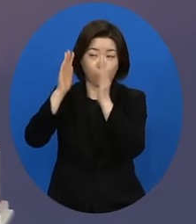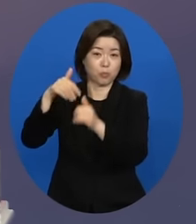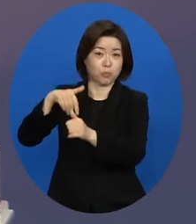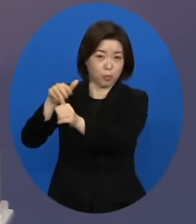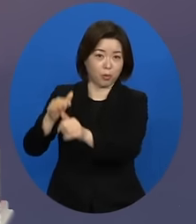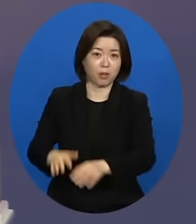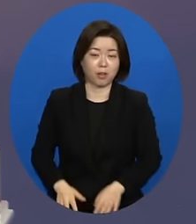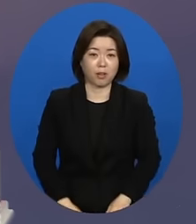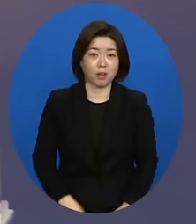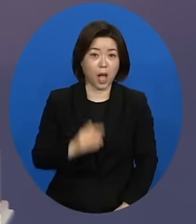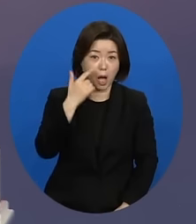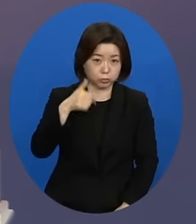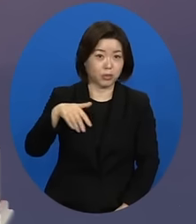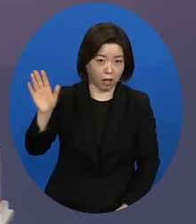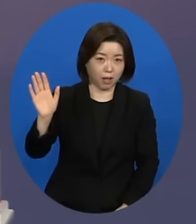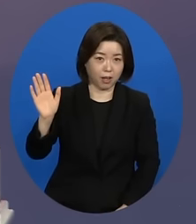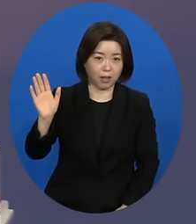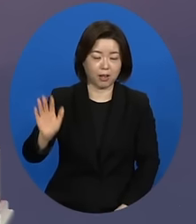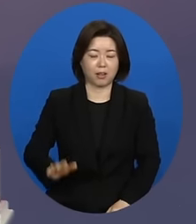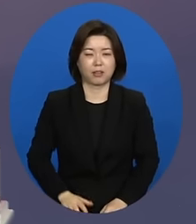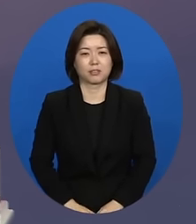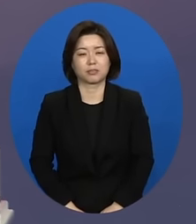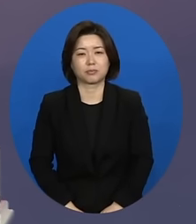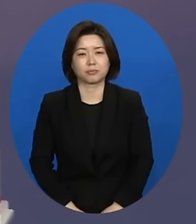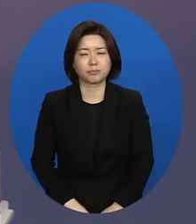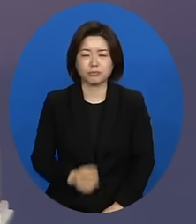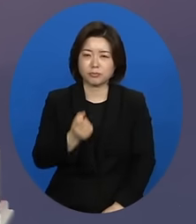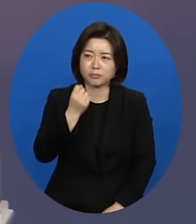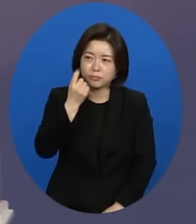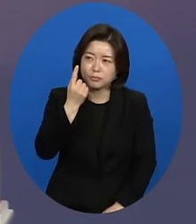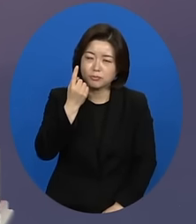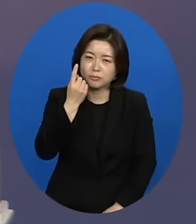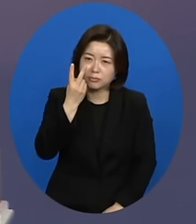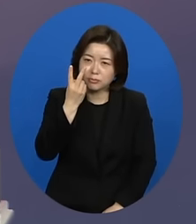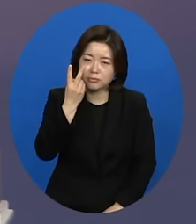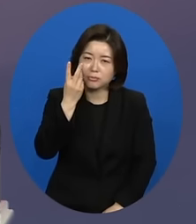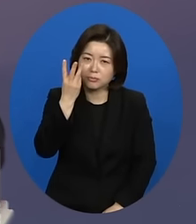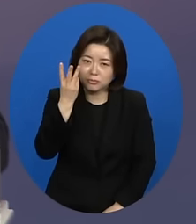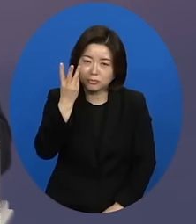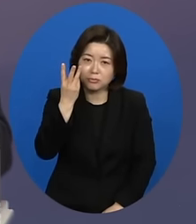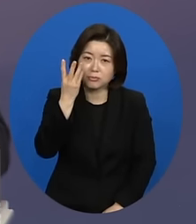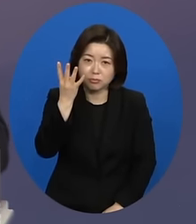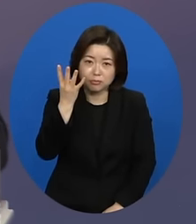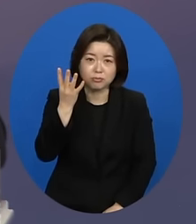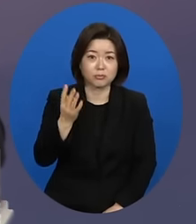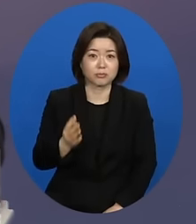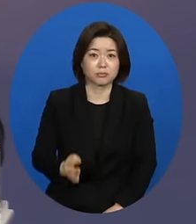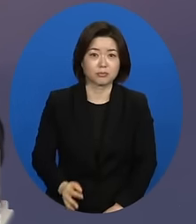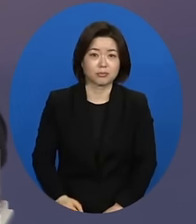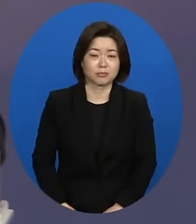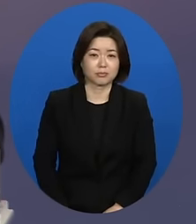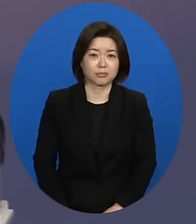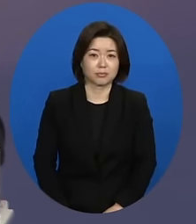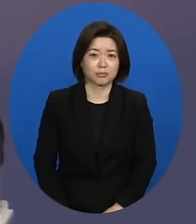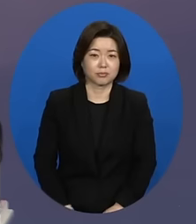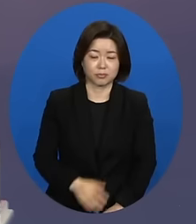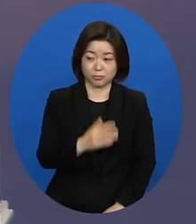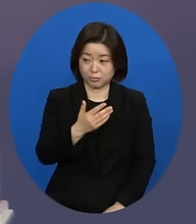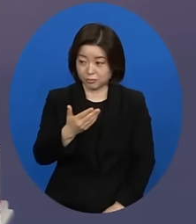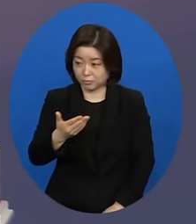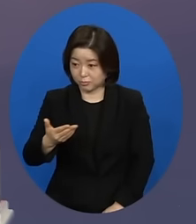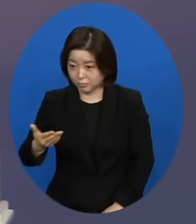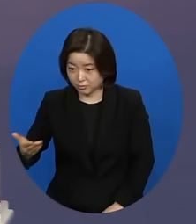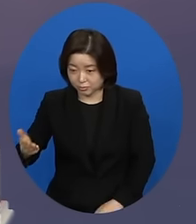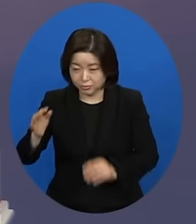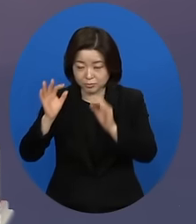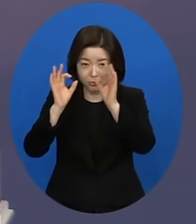유학 가셨어요? 한 달, 두 달, 석 달, 넉 달 지나고